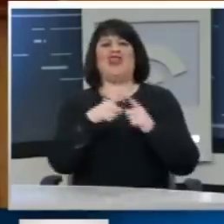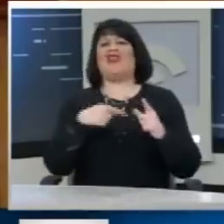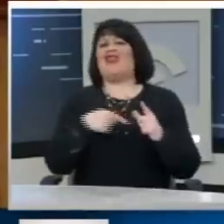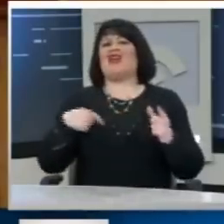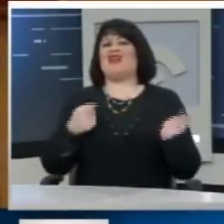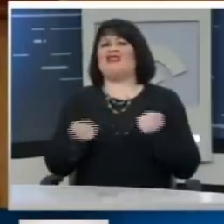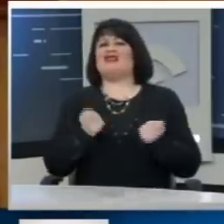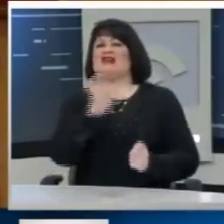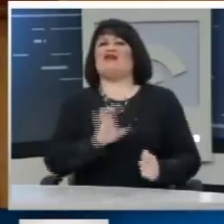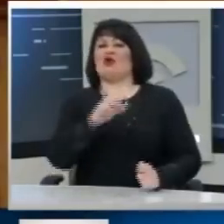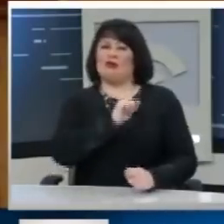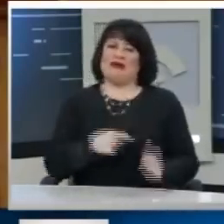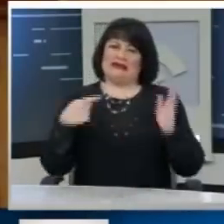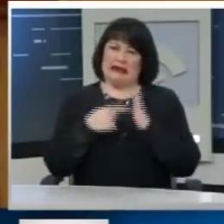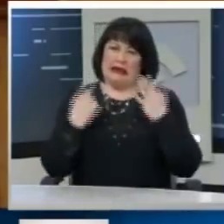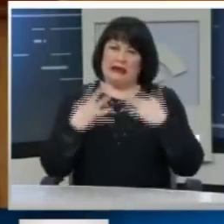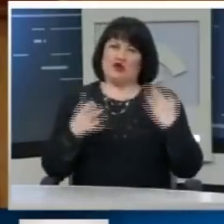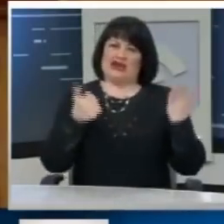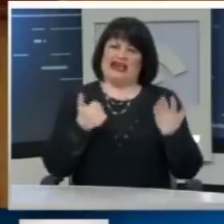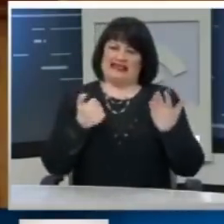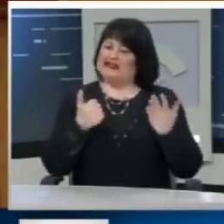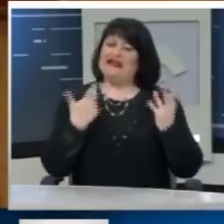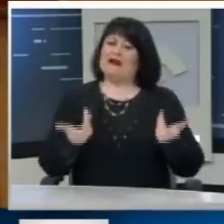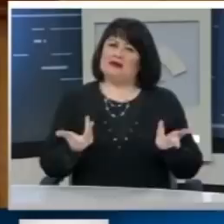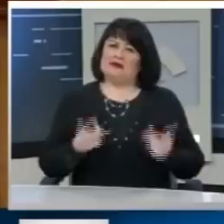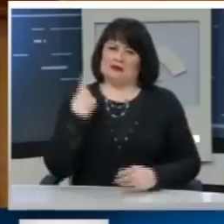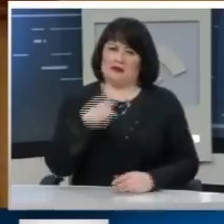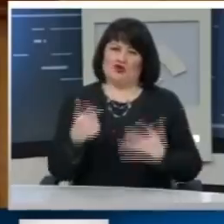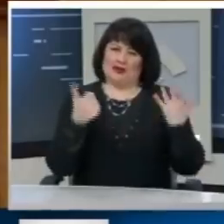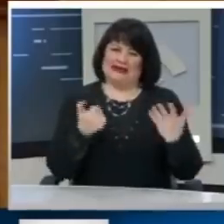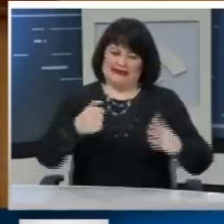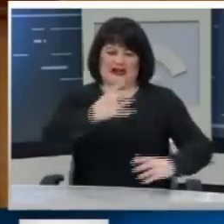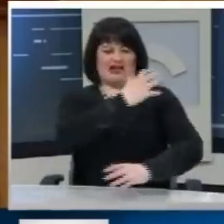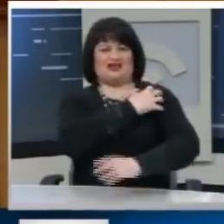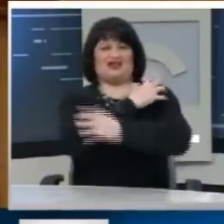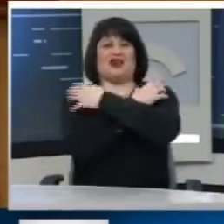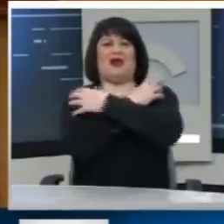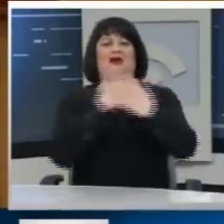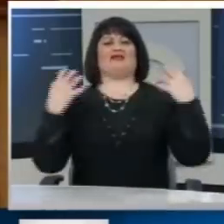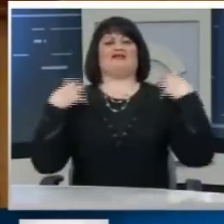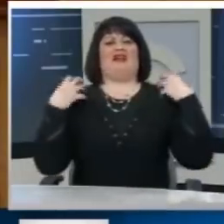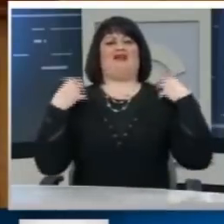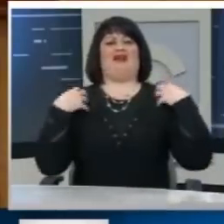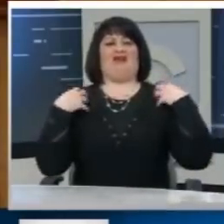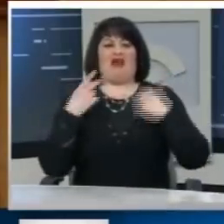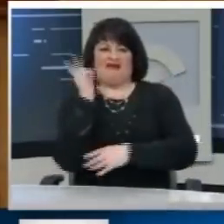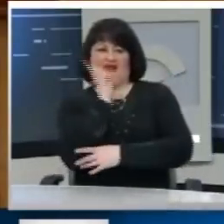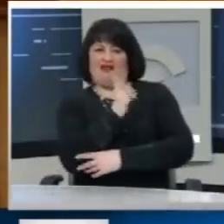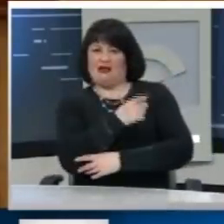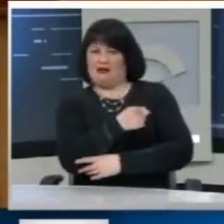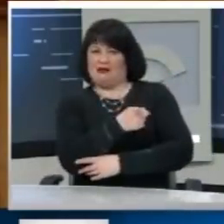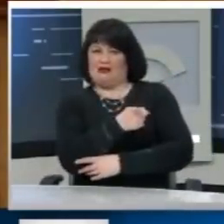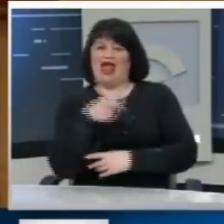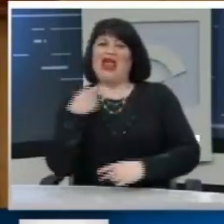Ευρώπης. Το 1960 υπηρετούσαν 160 στρατηγοί που είχαν καταδικαστεί για